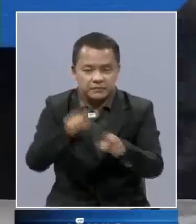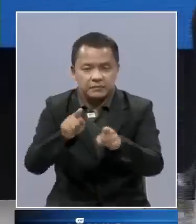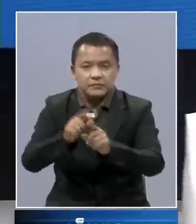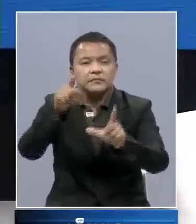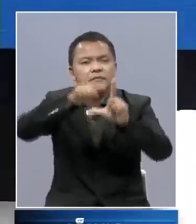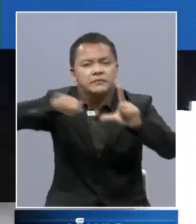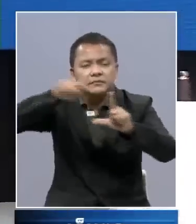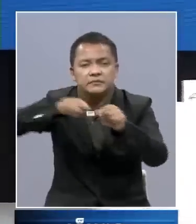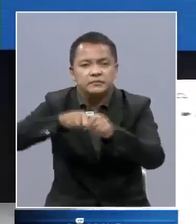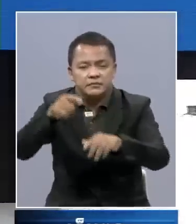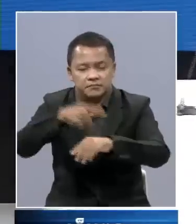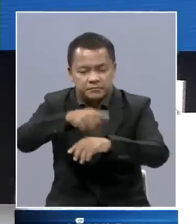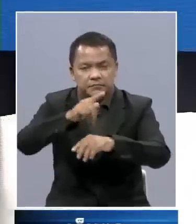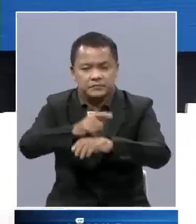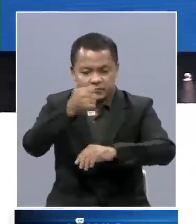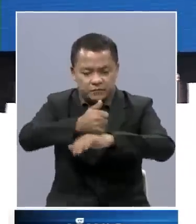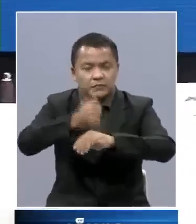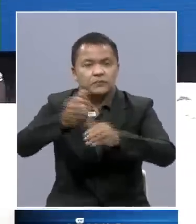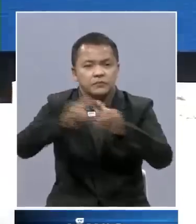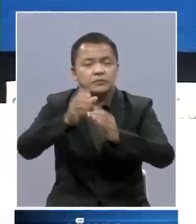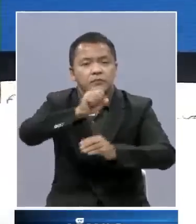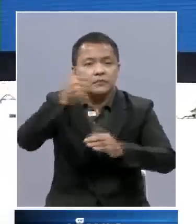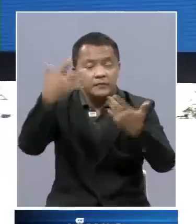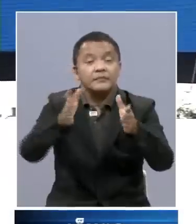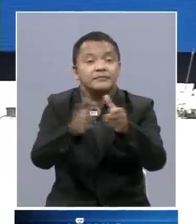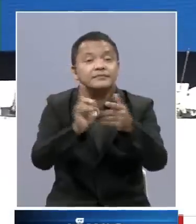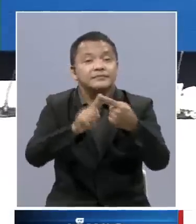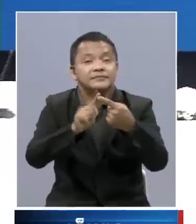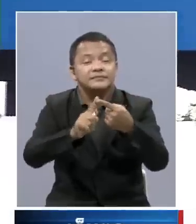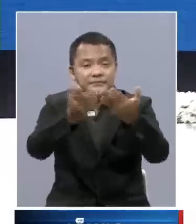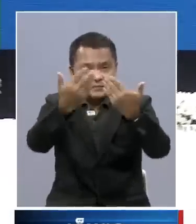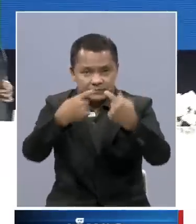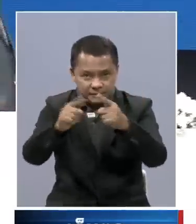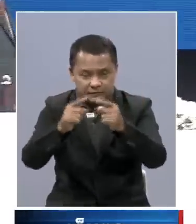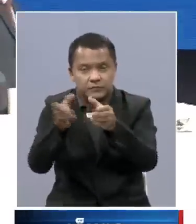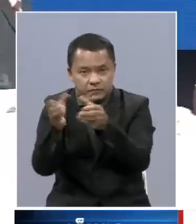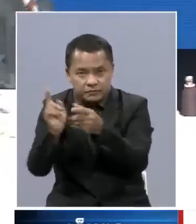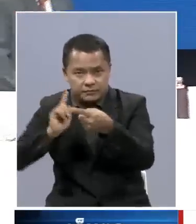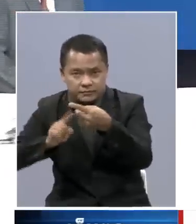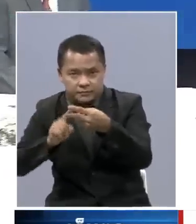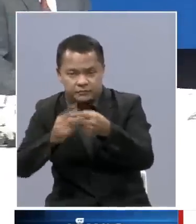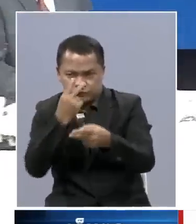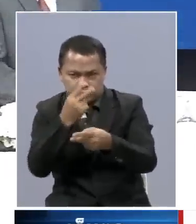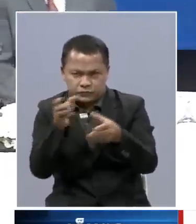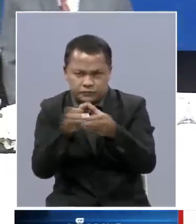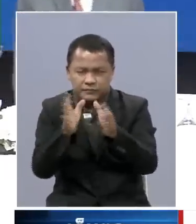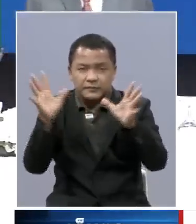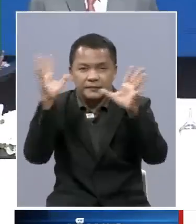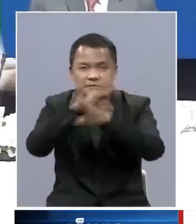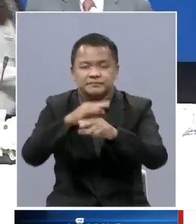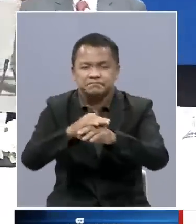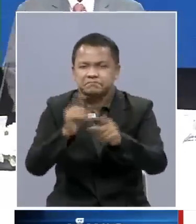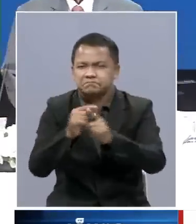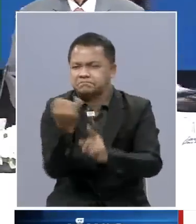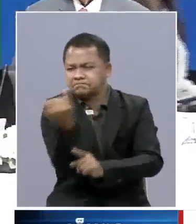ก้าวไกลได้เป็นประมุขนิติบัญญัติไปแล้วอันนั้นคือฉากแรกนะครับแต่อีกฉากนึงนะครับมองแบบโลกในแง่ร้